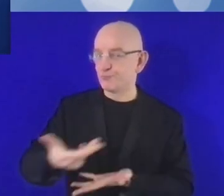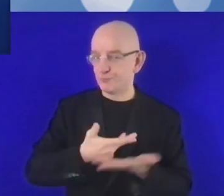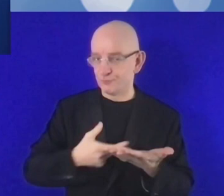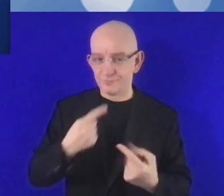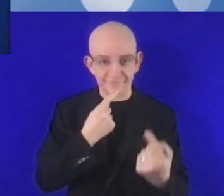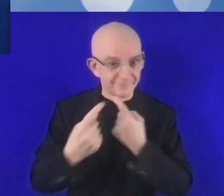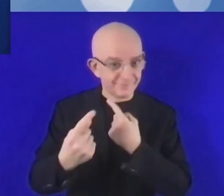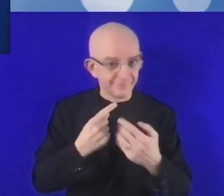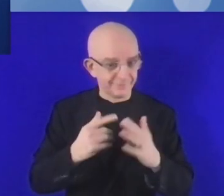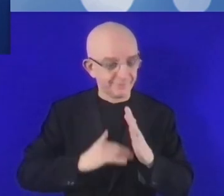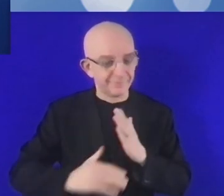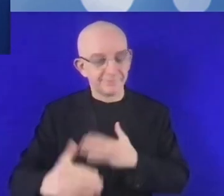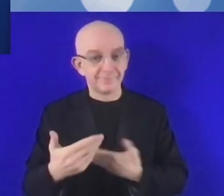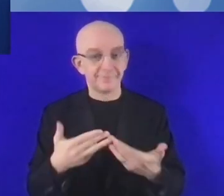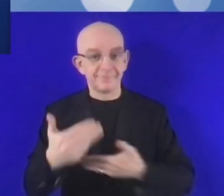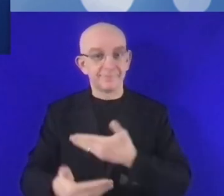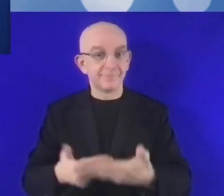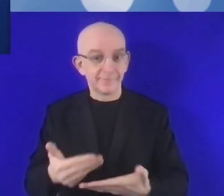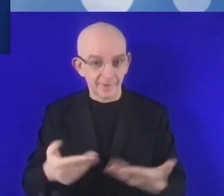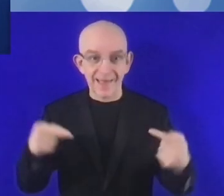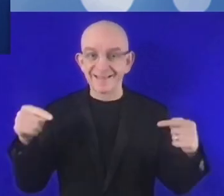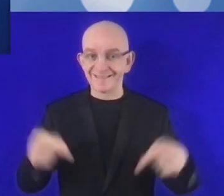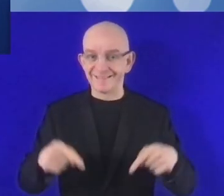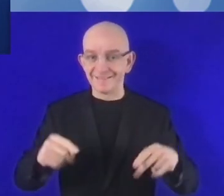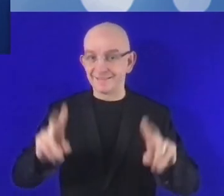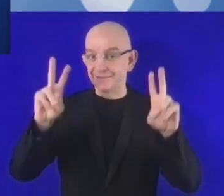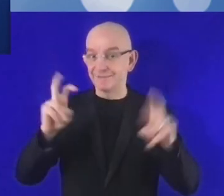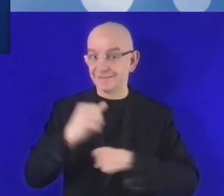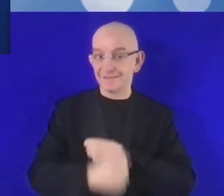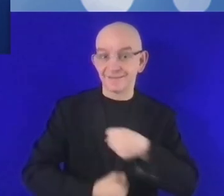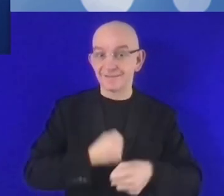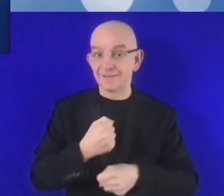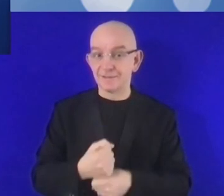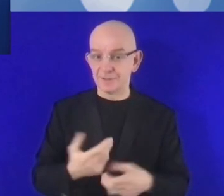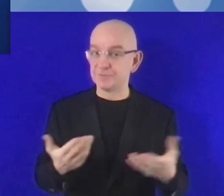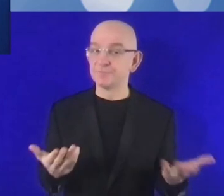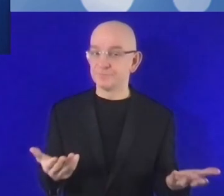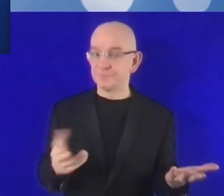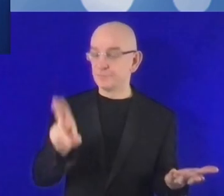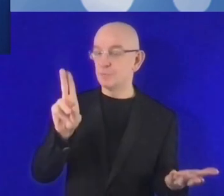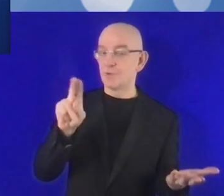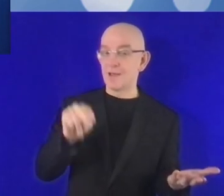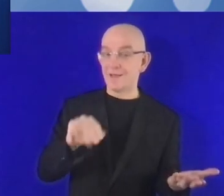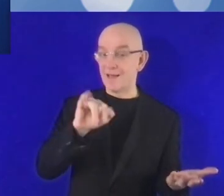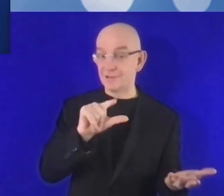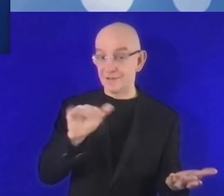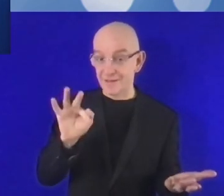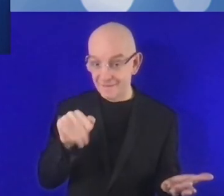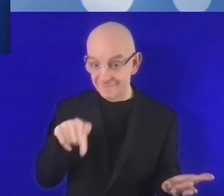станут неотъемлемой частью ведущего здесь диалога. Тем более, что главным